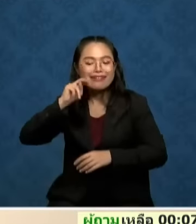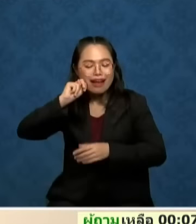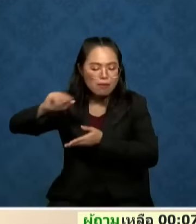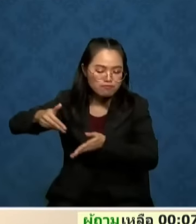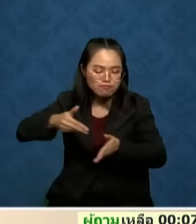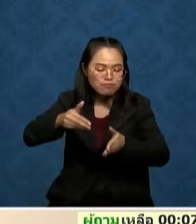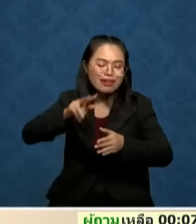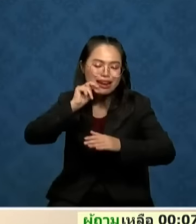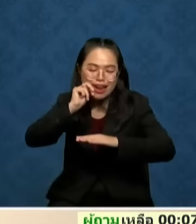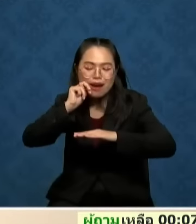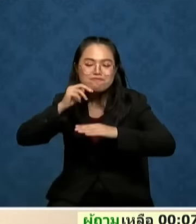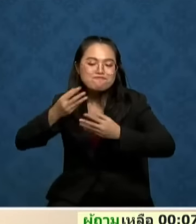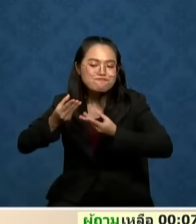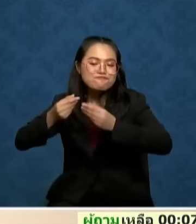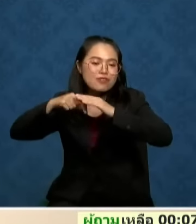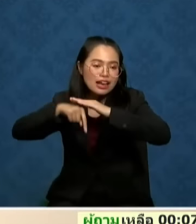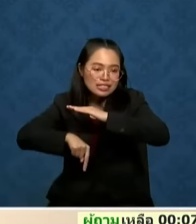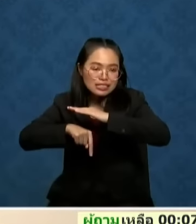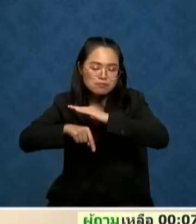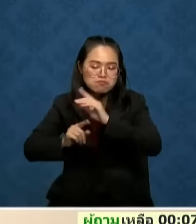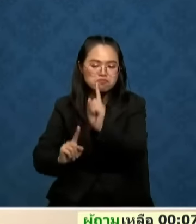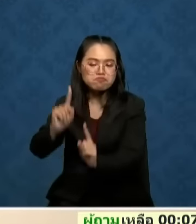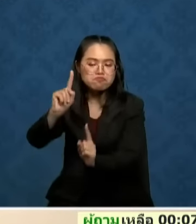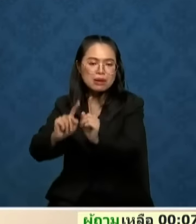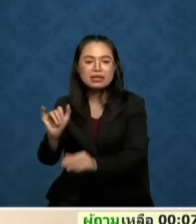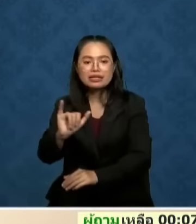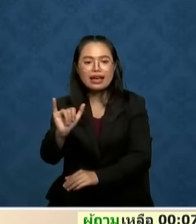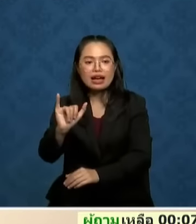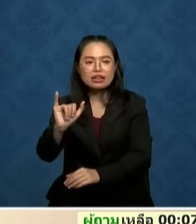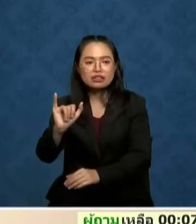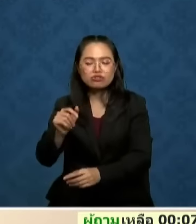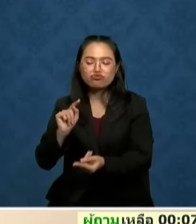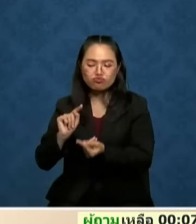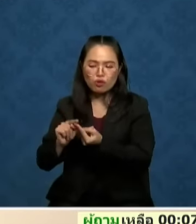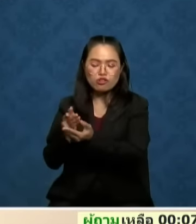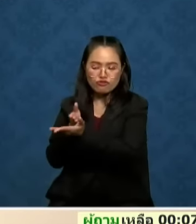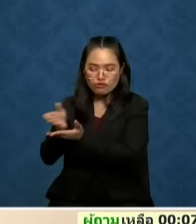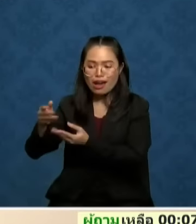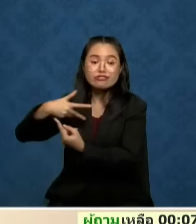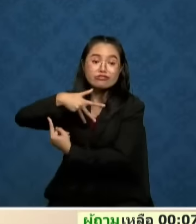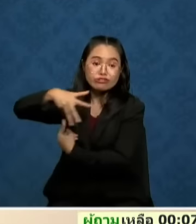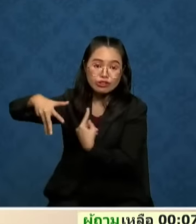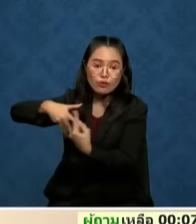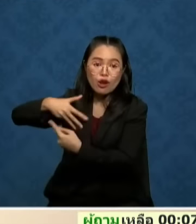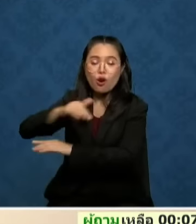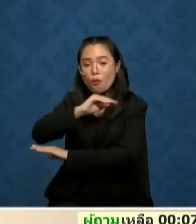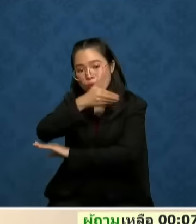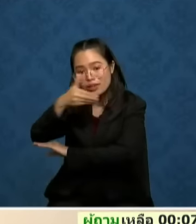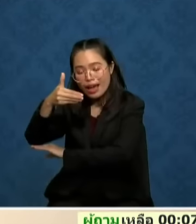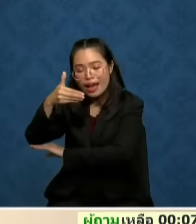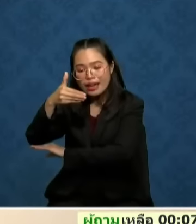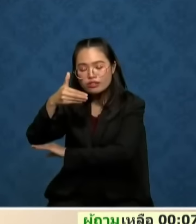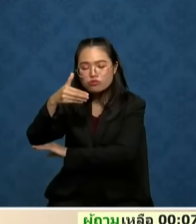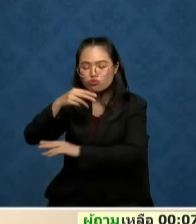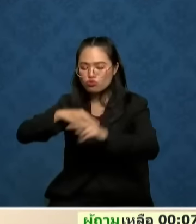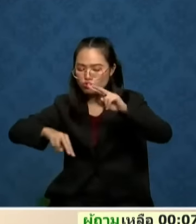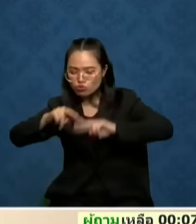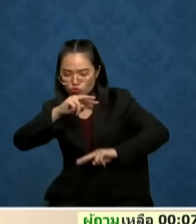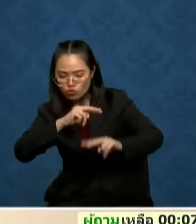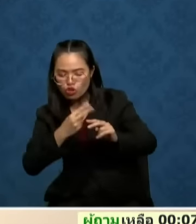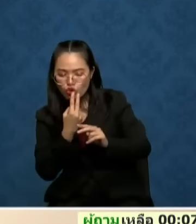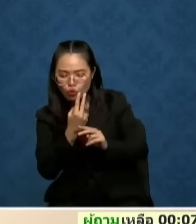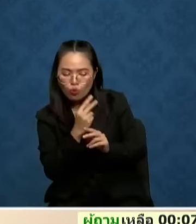ไม่ได้ประเมินเพราะยังต้องรอผลวิเคราะห์พื้นที่นะคะจากคณะกรรมการสิ่งแวดล้อมแห่งชาติและทางกรมควบคุมมลพิษอีกทีนึงเพรา